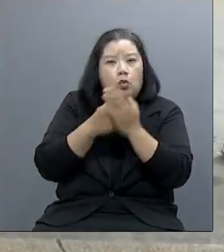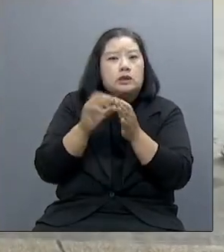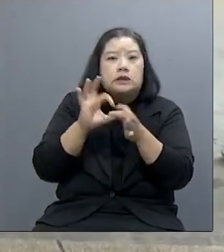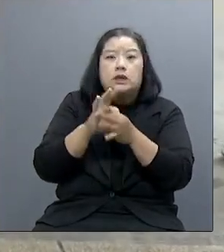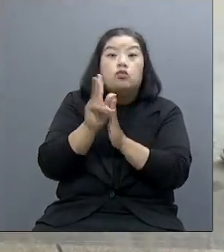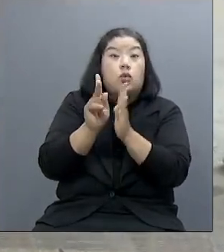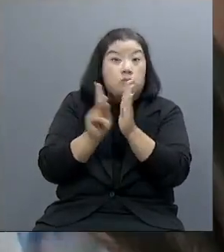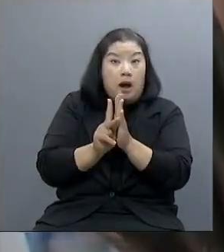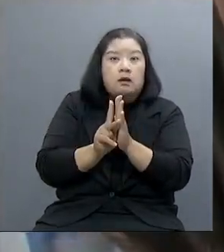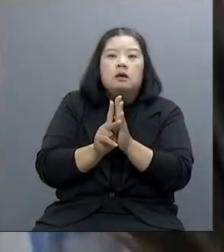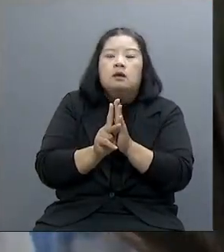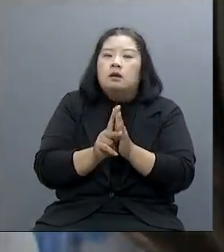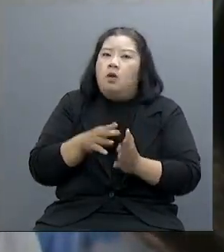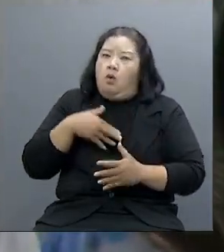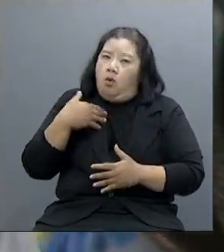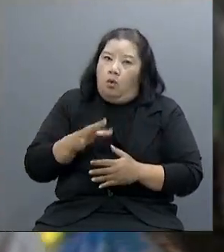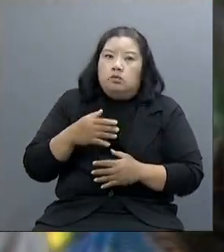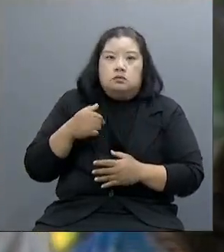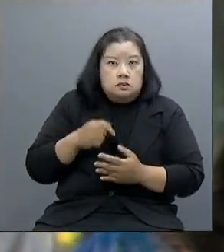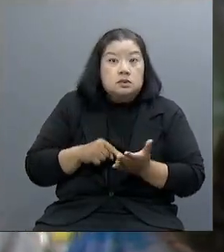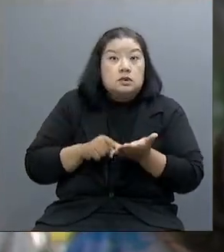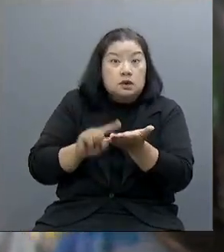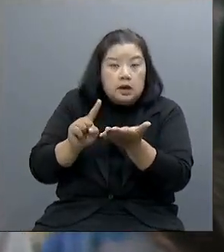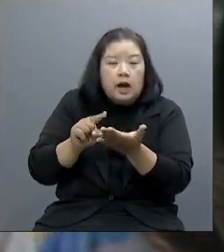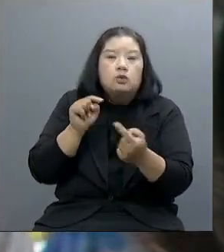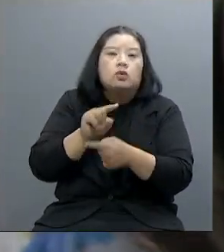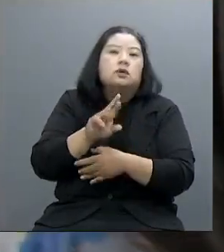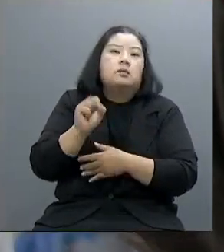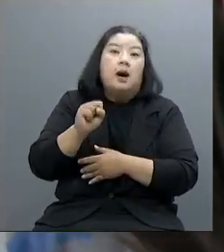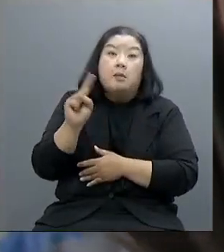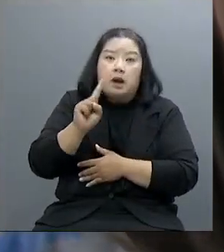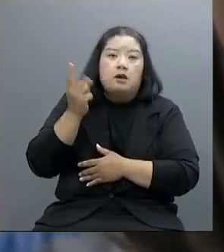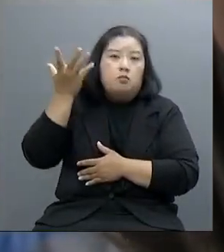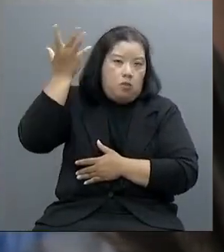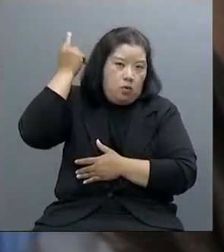ชาวประมงพื้นบ้านถึงสภาผู้แทนราษฎรไปแล้วเมื่อวานนี้ค่ะ